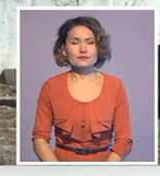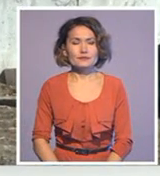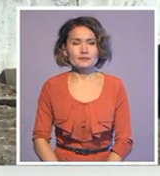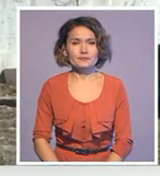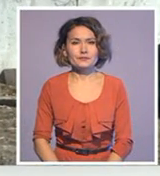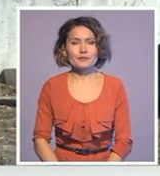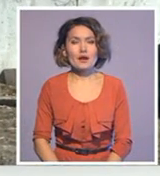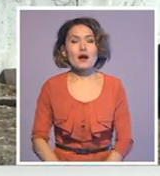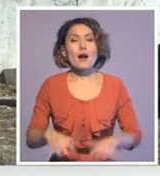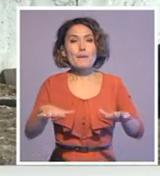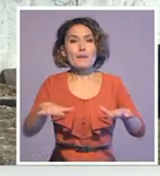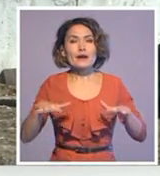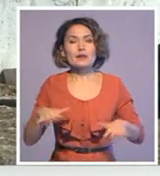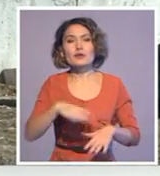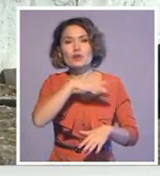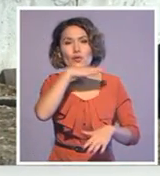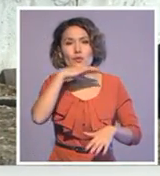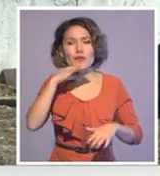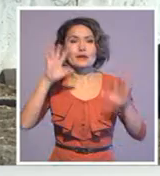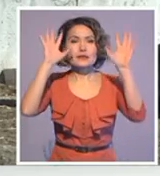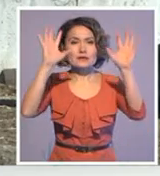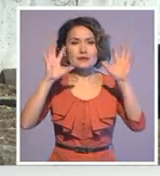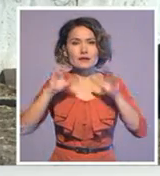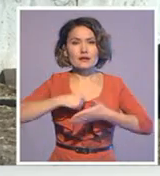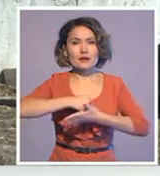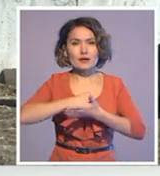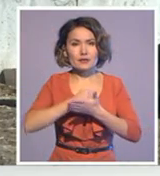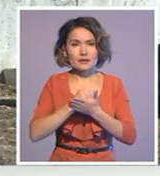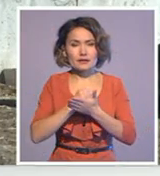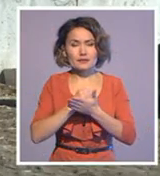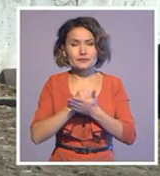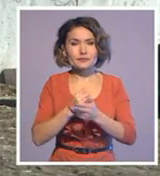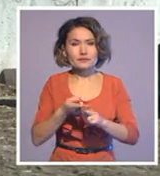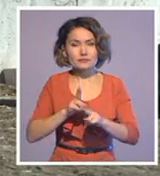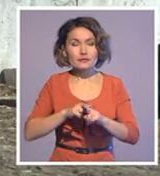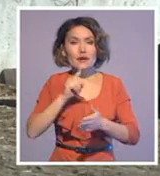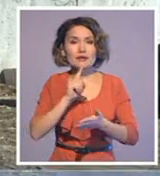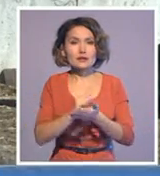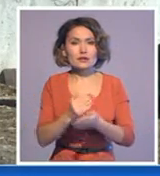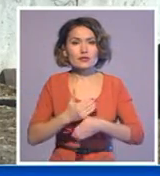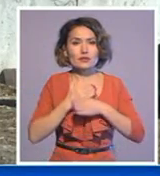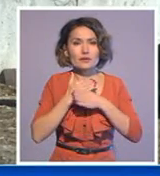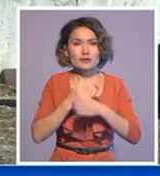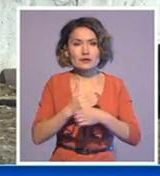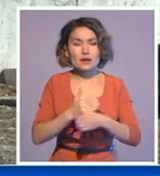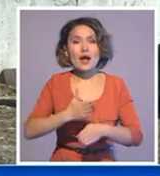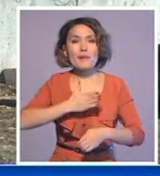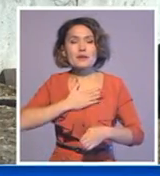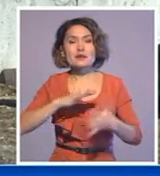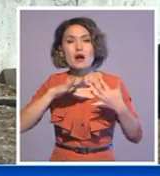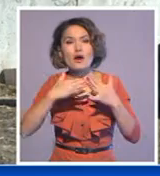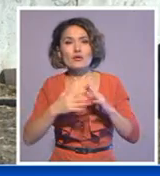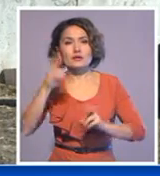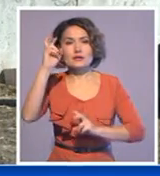қабылданады. Бұл заңдардың барлығы елге пайдасы тиетін заң болу керек. Шикі заң болмау керек. Сонда ғана